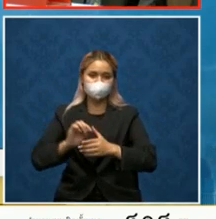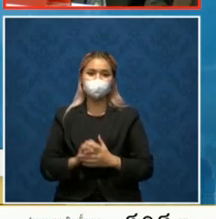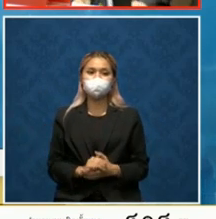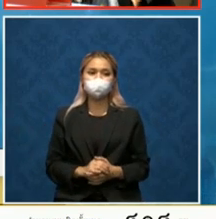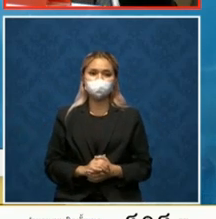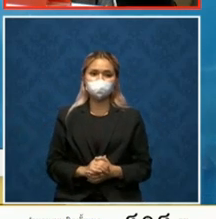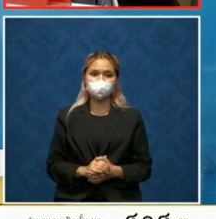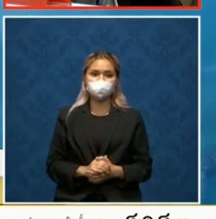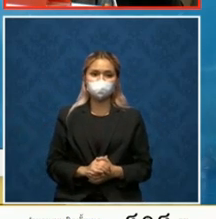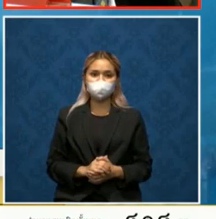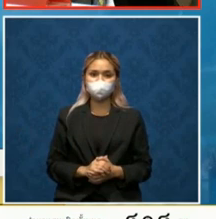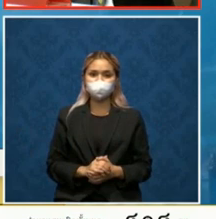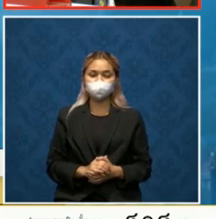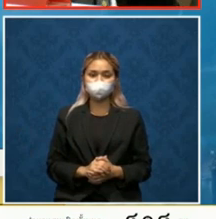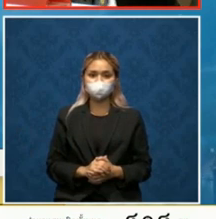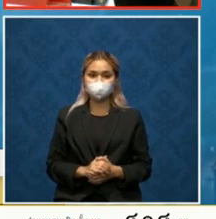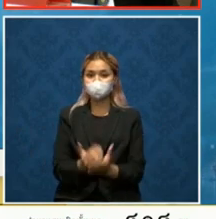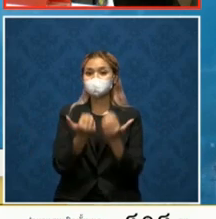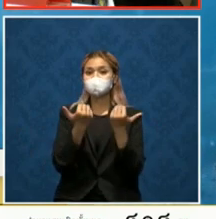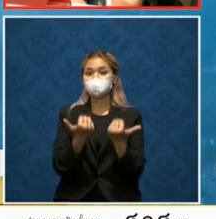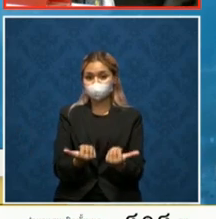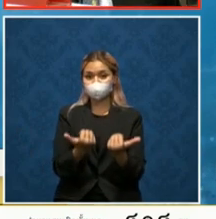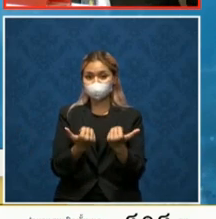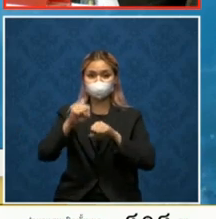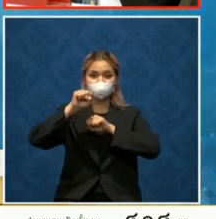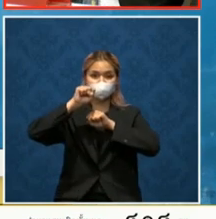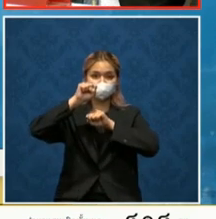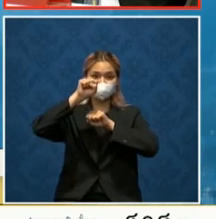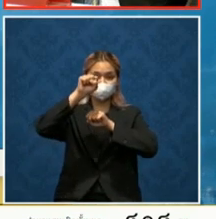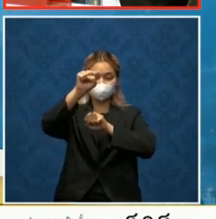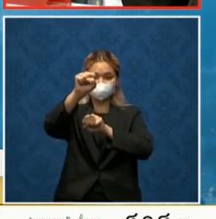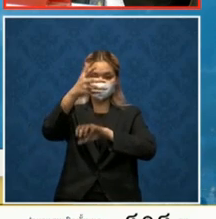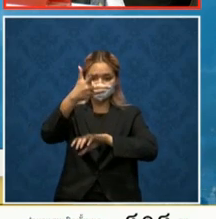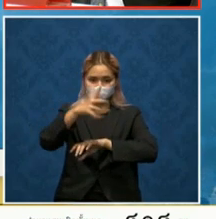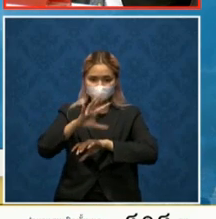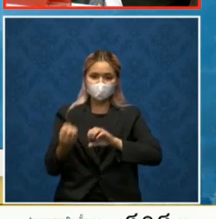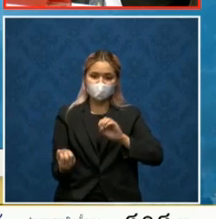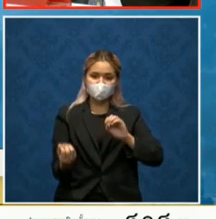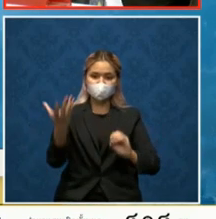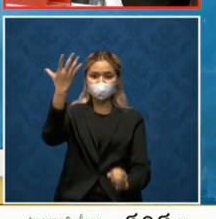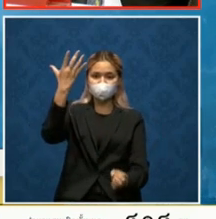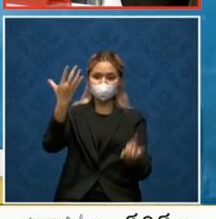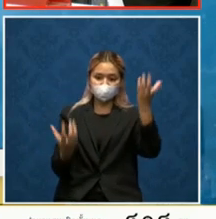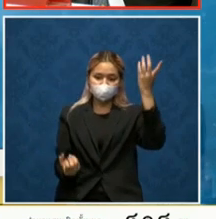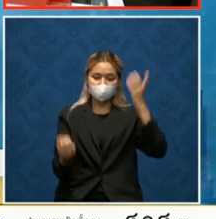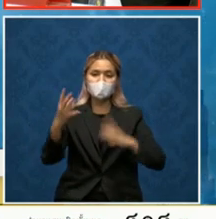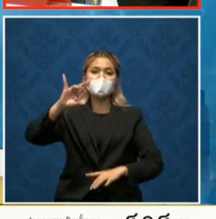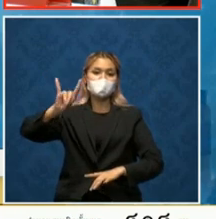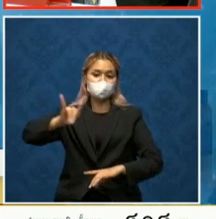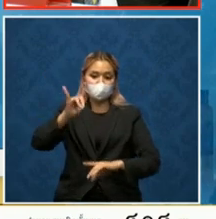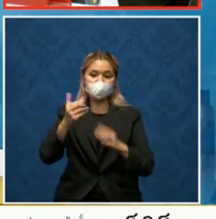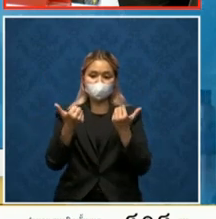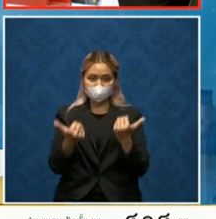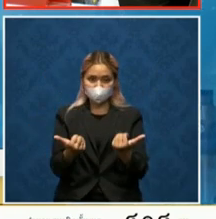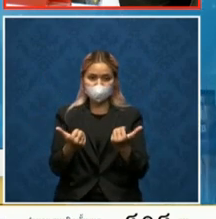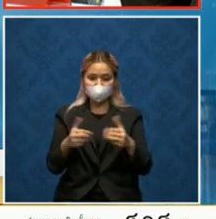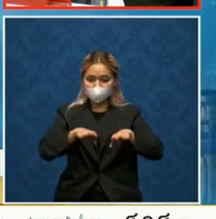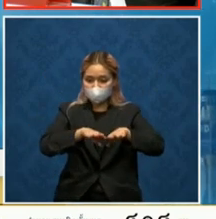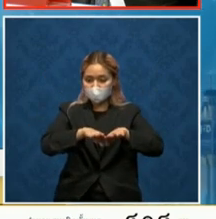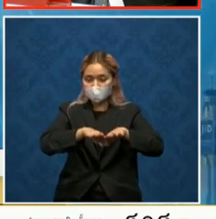แม้ว่าขณะที่มีการประกาศเขตพื้นที่ป่าสงวนแห่งชาติให้เป็นเขตสพก